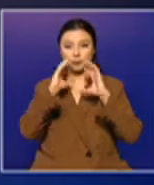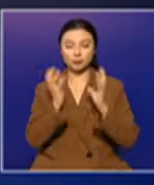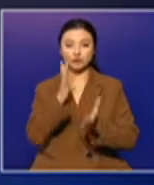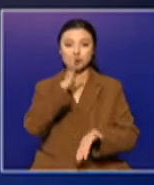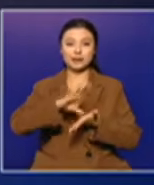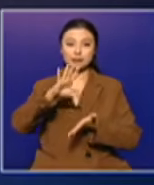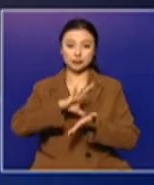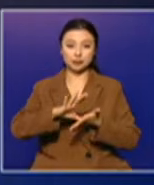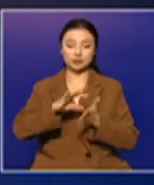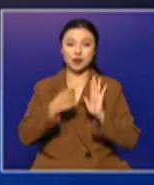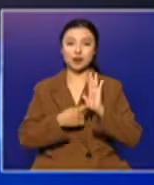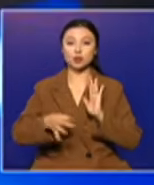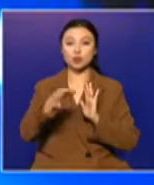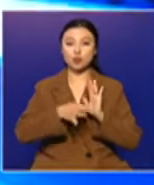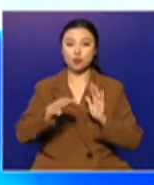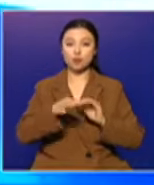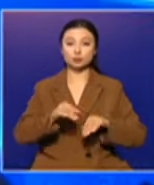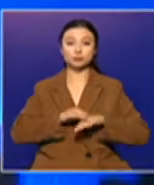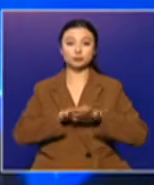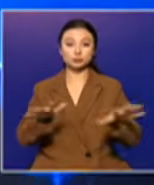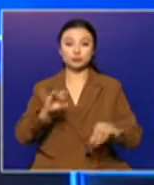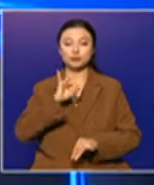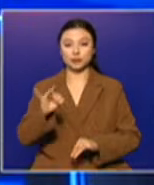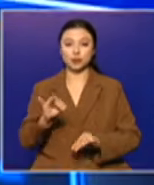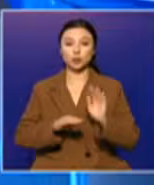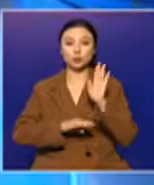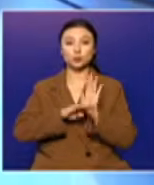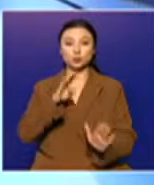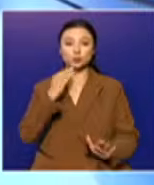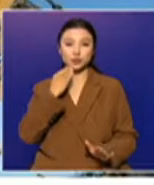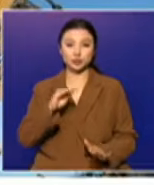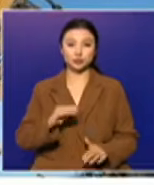бастама Қарағанды облысының энергетикалық келбетін өзгертуге бағытталған.